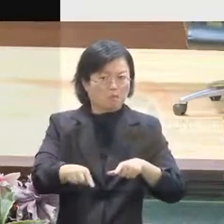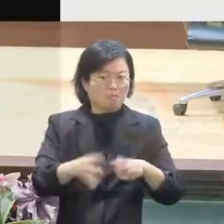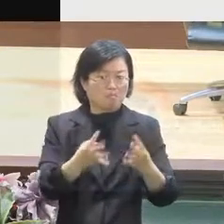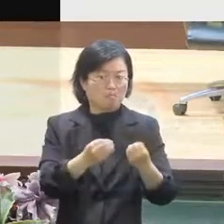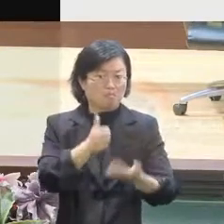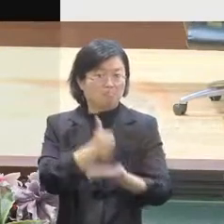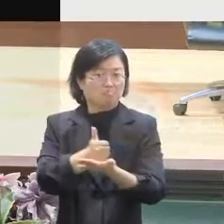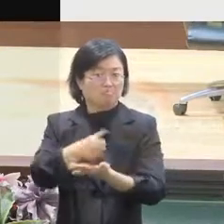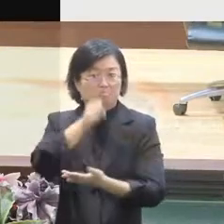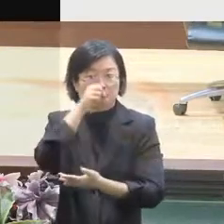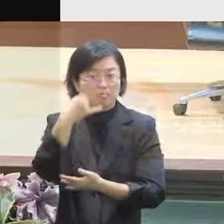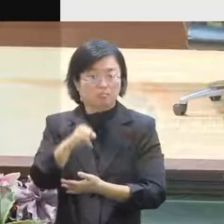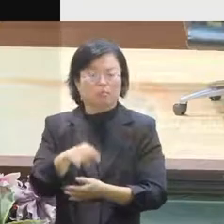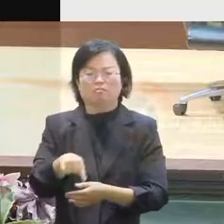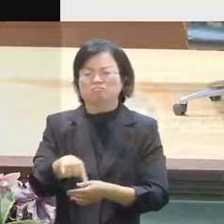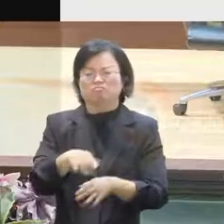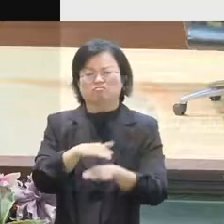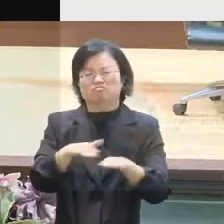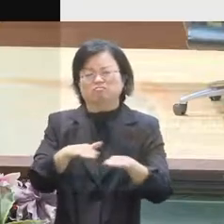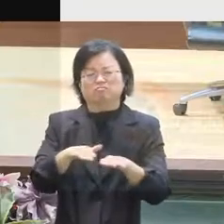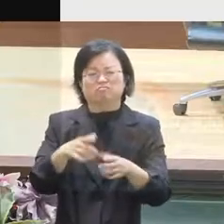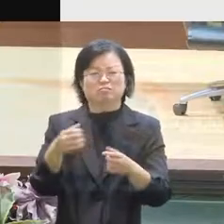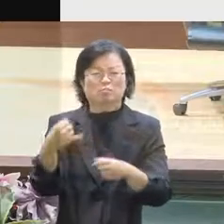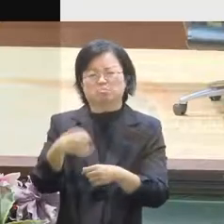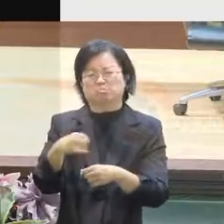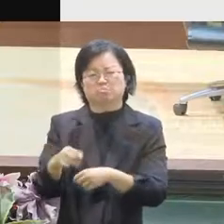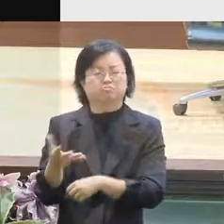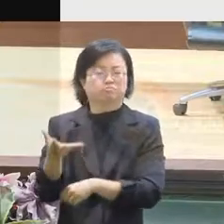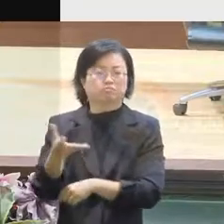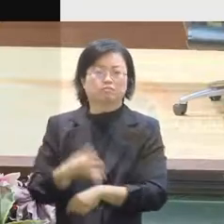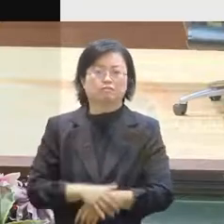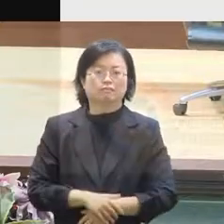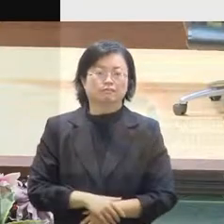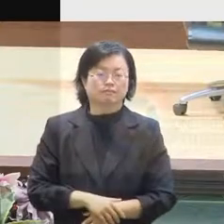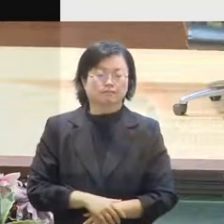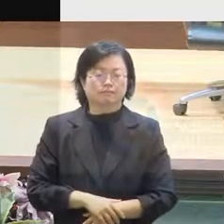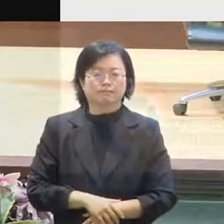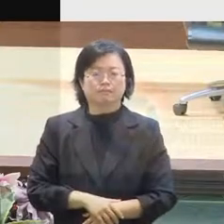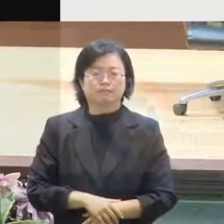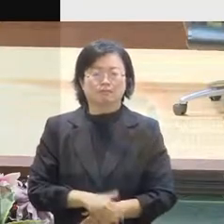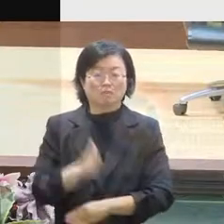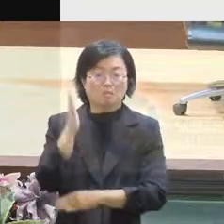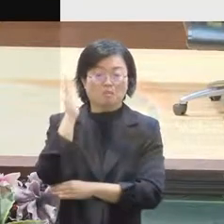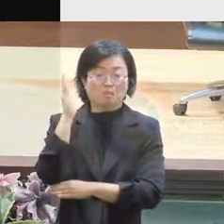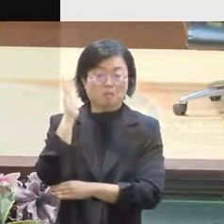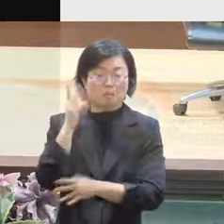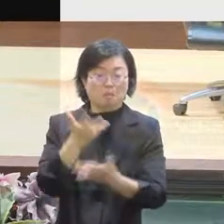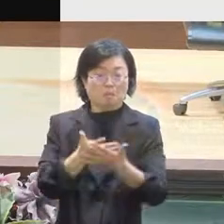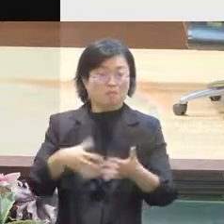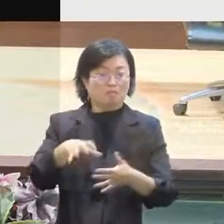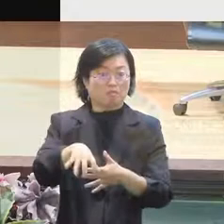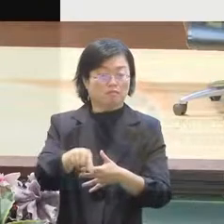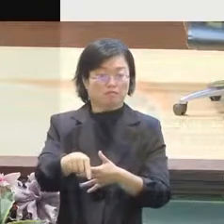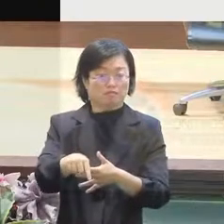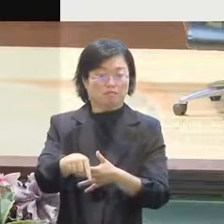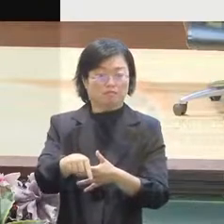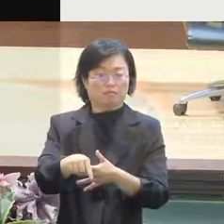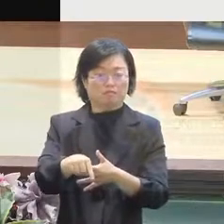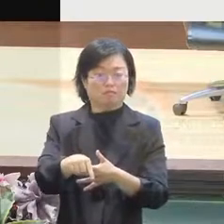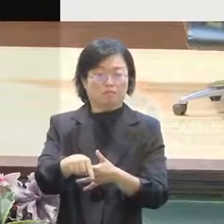高的，主要的原因就是很多资料呢还只是在政府的官方的网站上面，在网页上面有一些